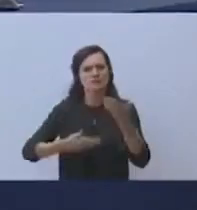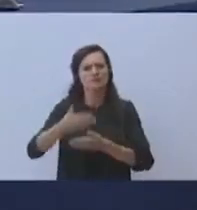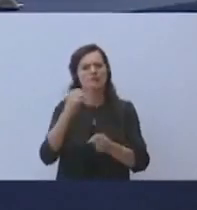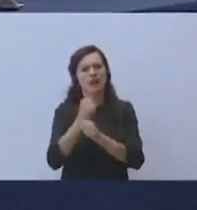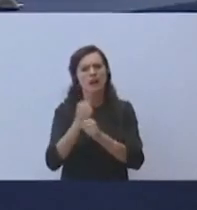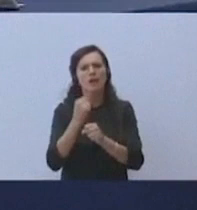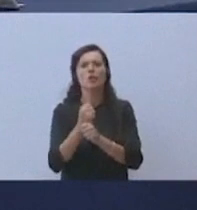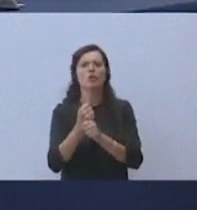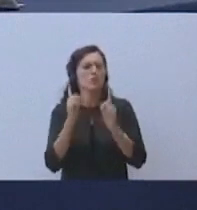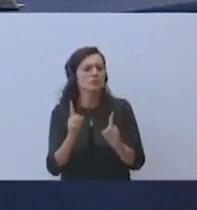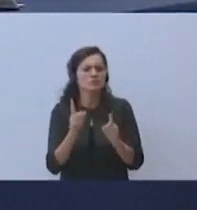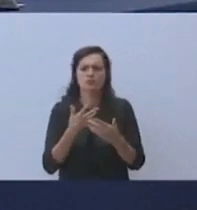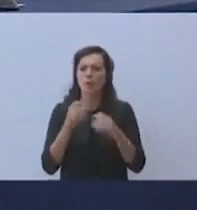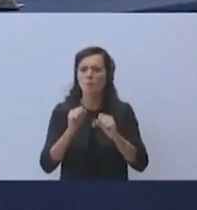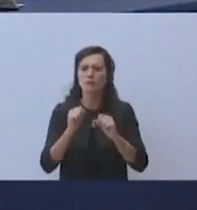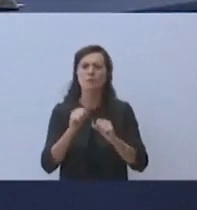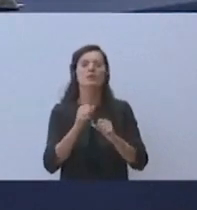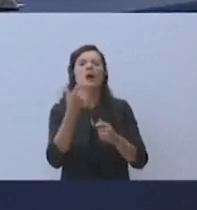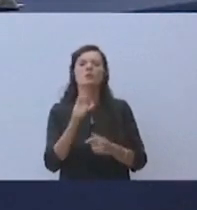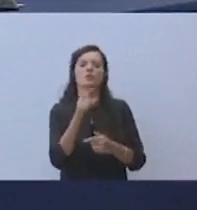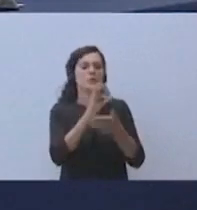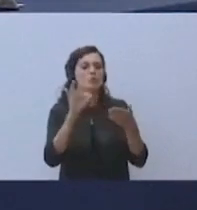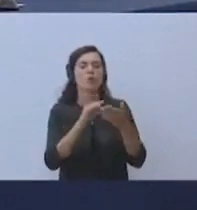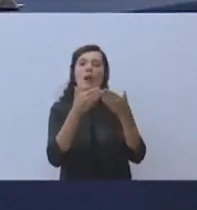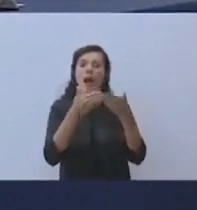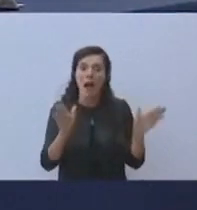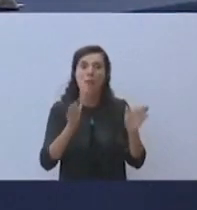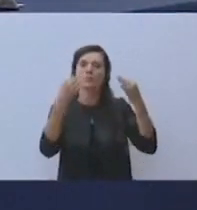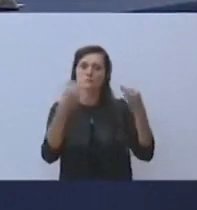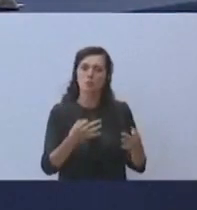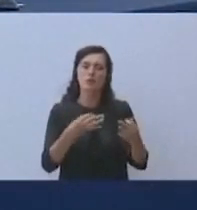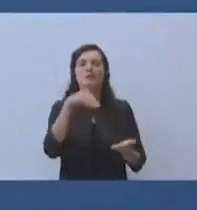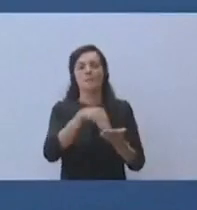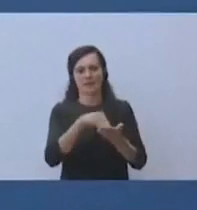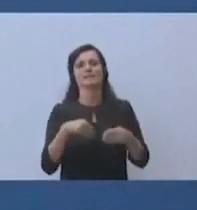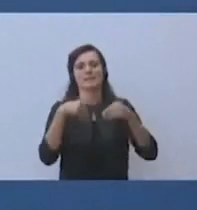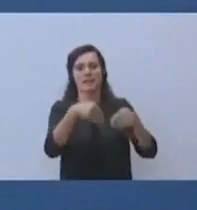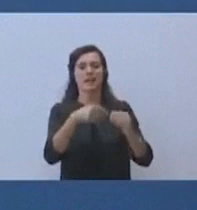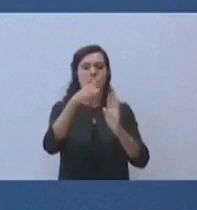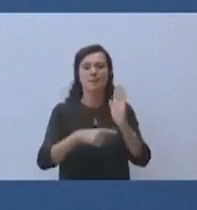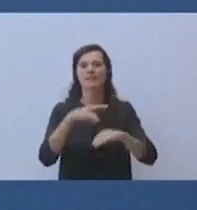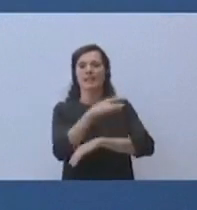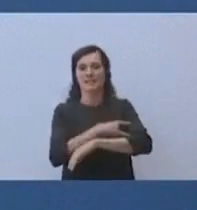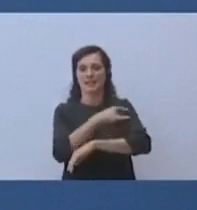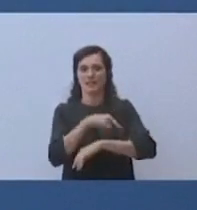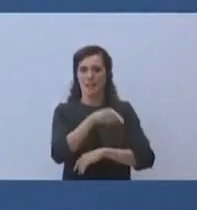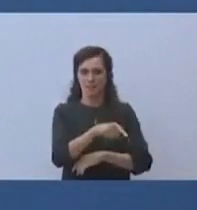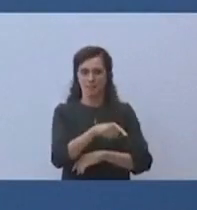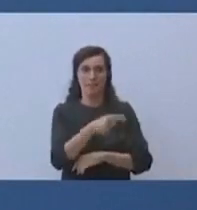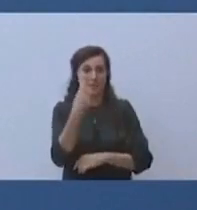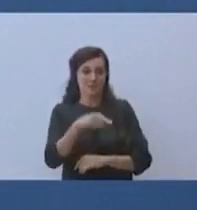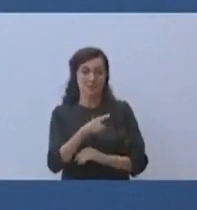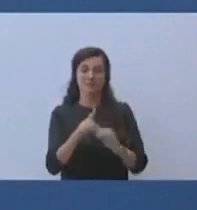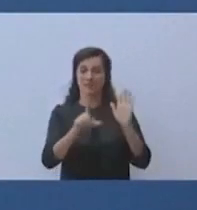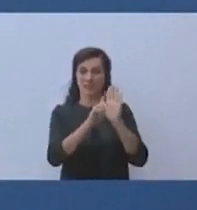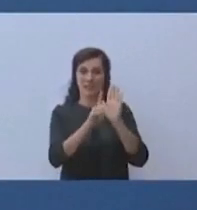Szeptemberben teljes biztonságban újraindítjuk a jelenléti oktatást, mondta az olasz egészségügyminiszter. Az új törvény követelményként írja elő a zöld útlevelet az